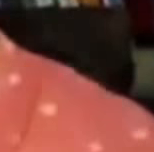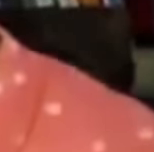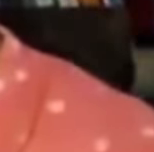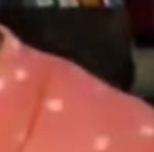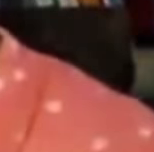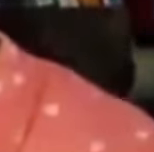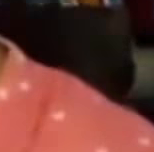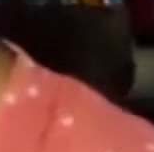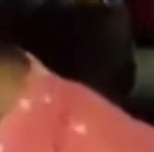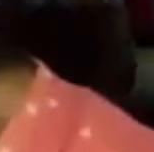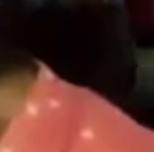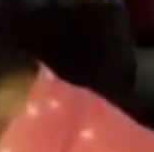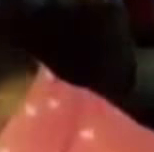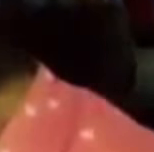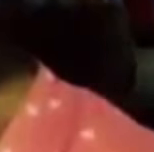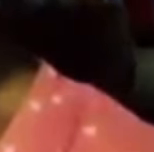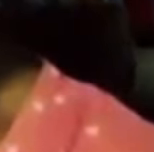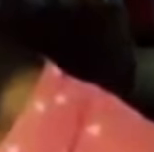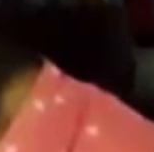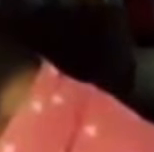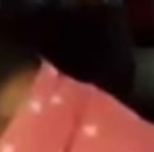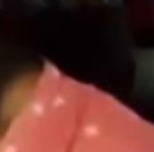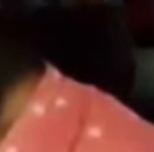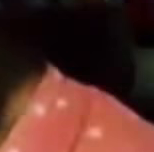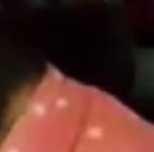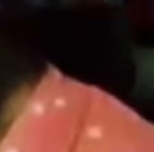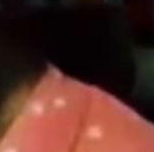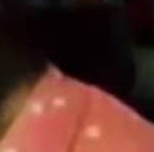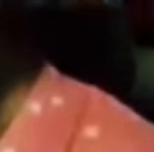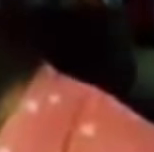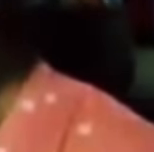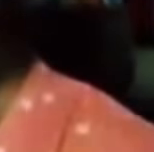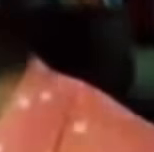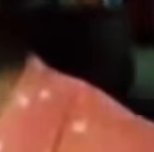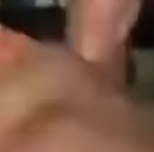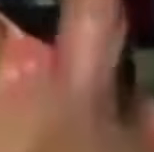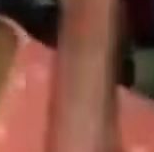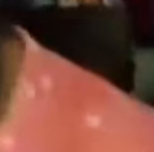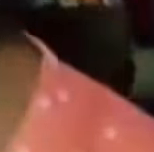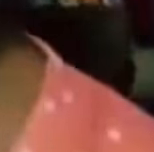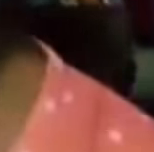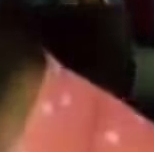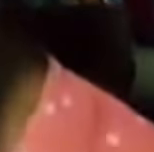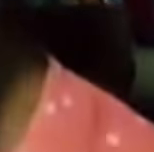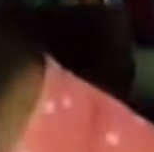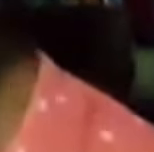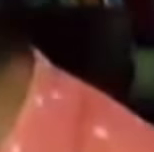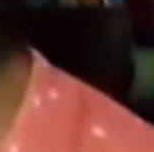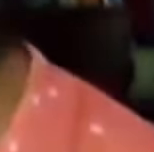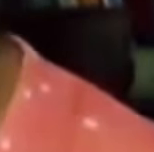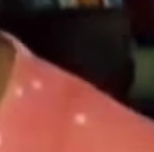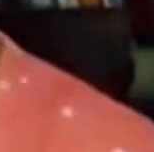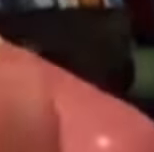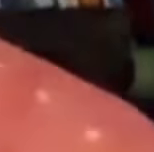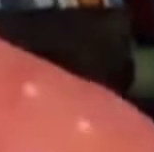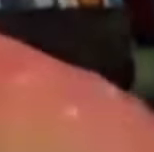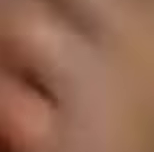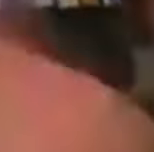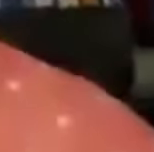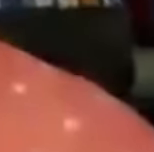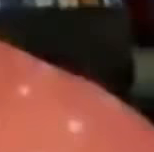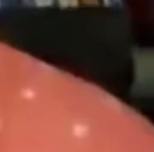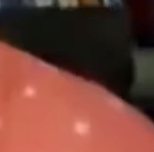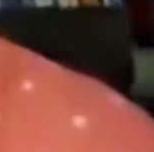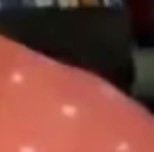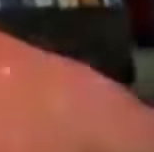ng siopaw? Eh, mahilig naman ako sa siopaw. Eh, di tinaas ko ang kamay ko. Ganong kagarapan. At the